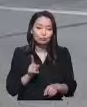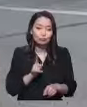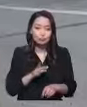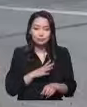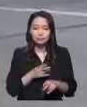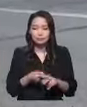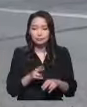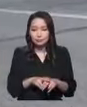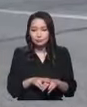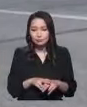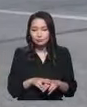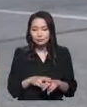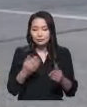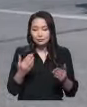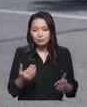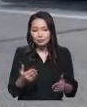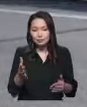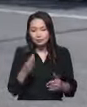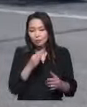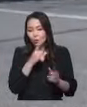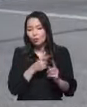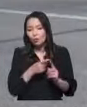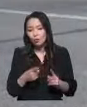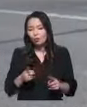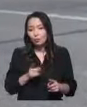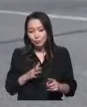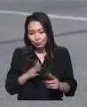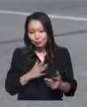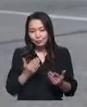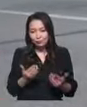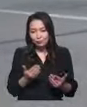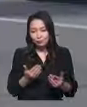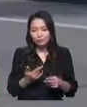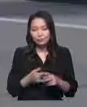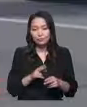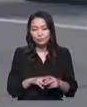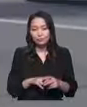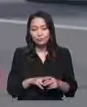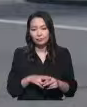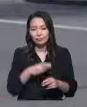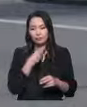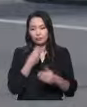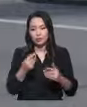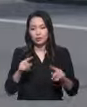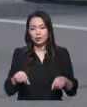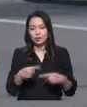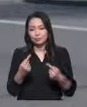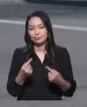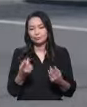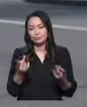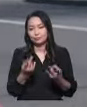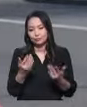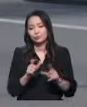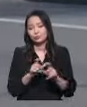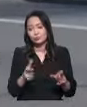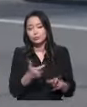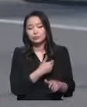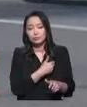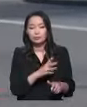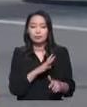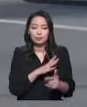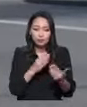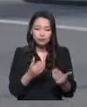Нет необходимости будет ехать в город. В принципе, у нас в Пришахтинске все есть. Внучка учится в художественной школе. Хотелось бы, чтобы